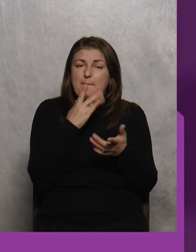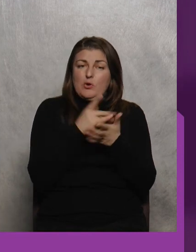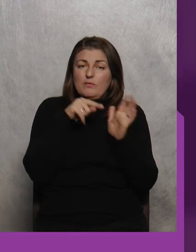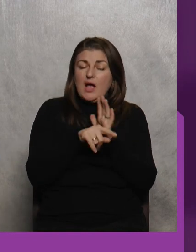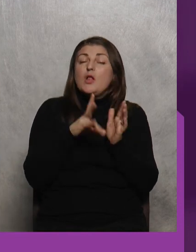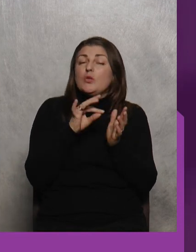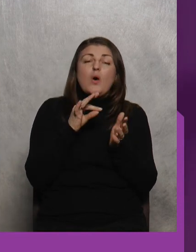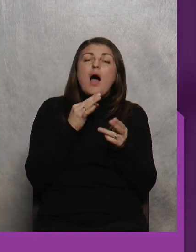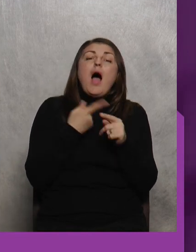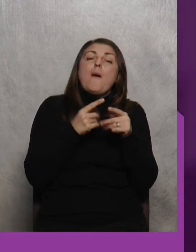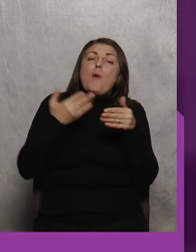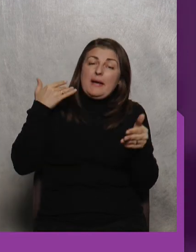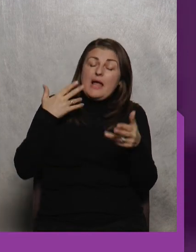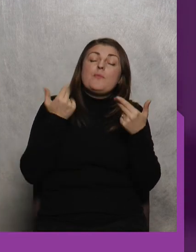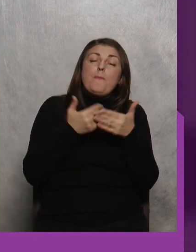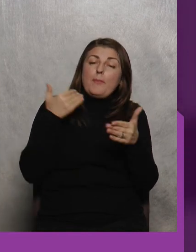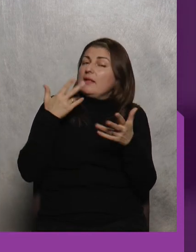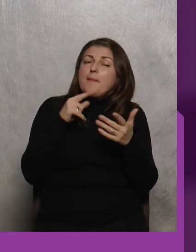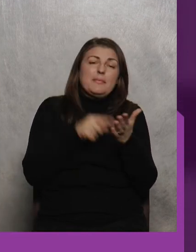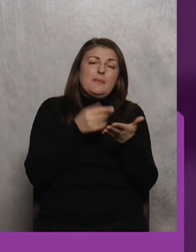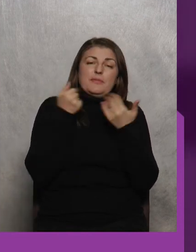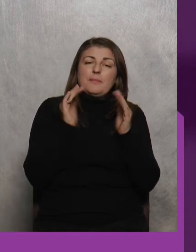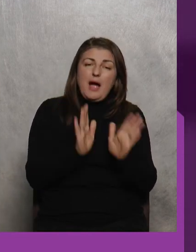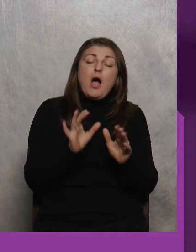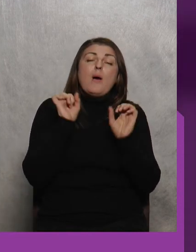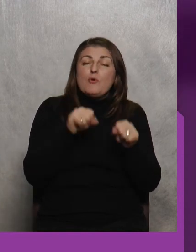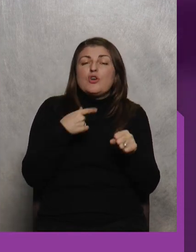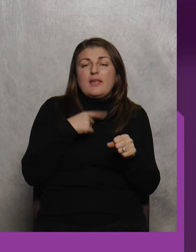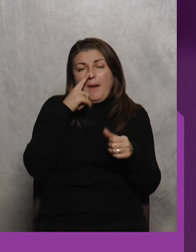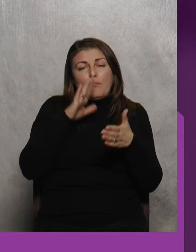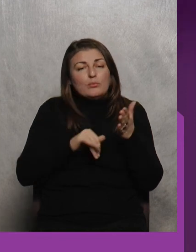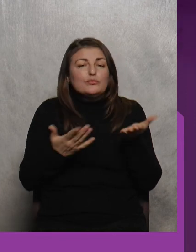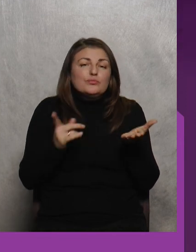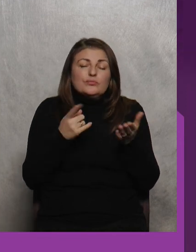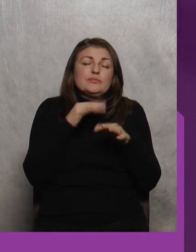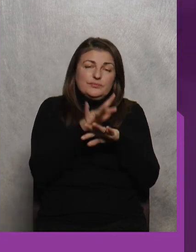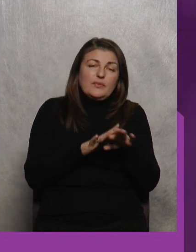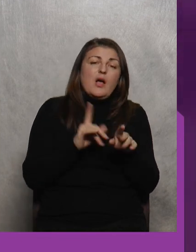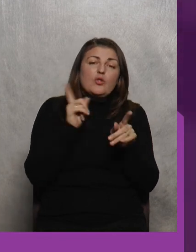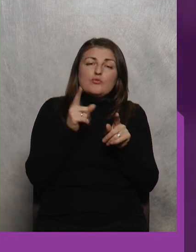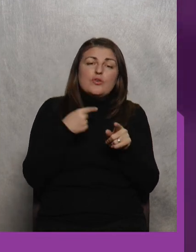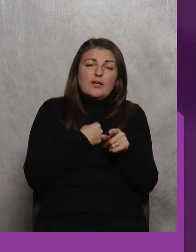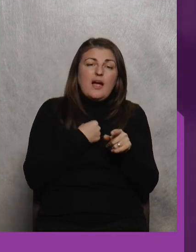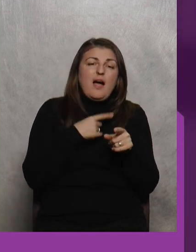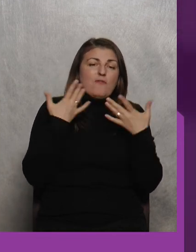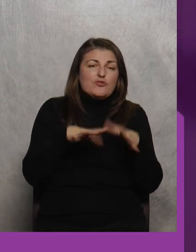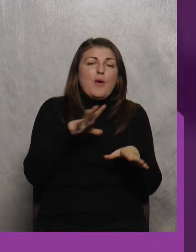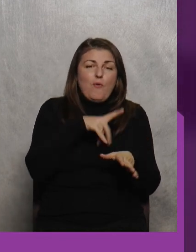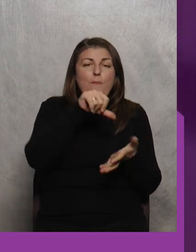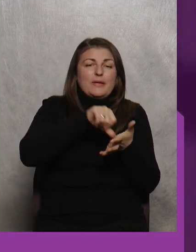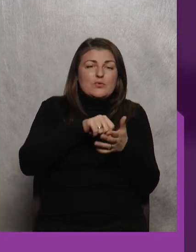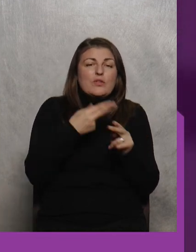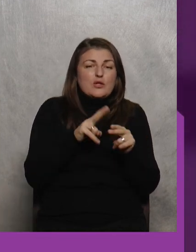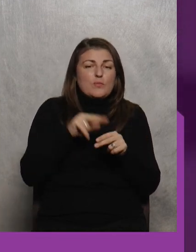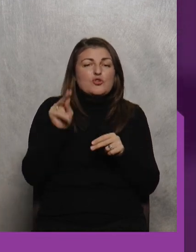ну, але це а, не зважайте. А, в попередньому, да, нема питань. Може, я упустив, вибачте, тому що я вже ж був присутній на